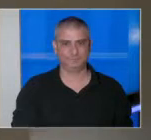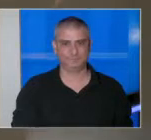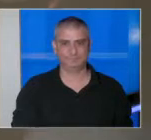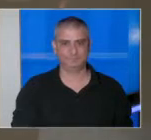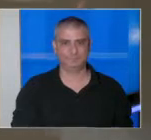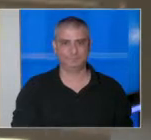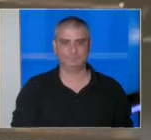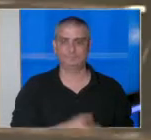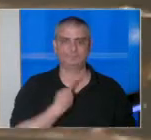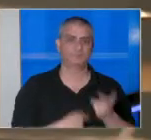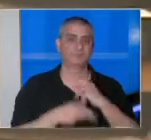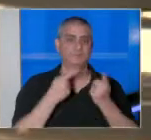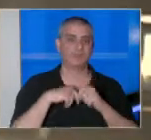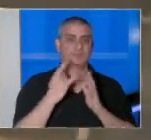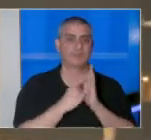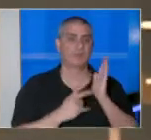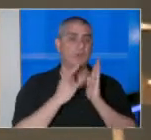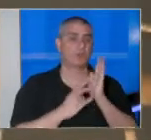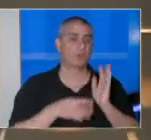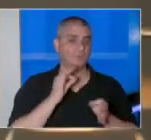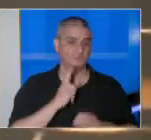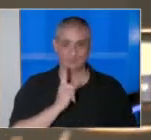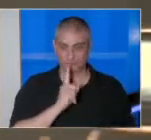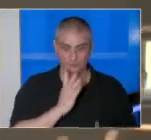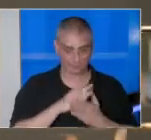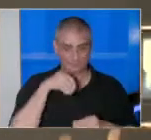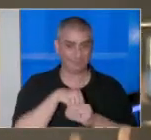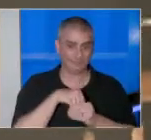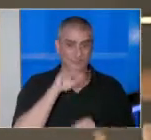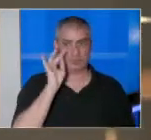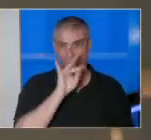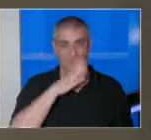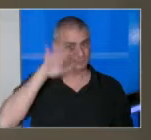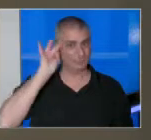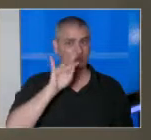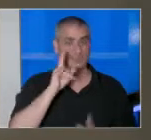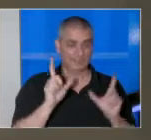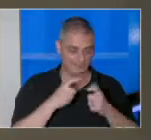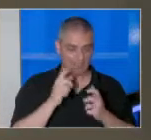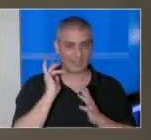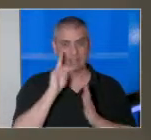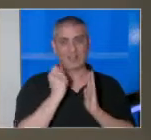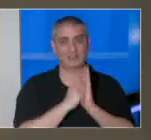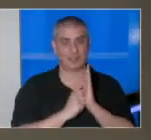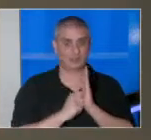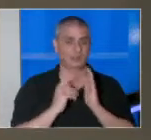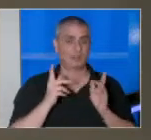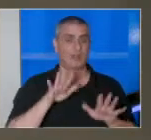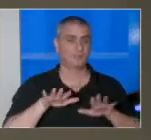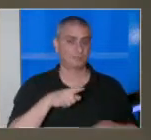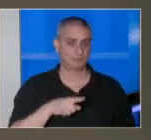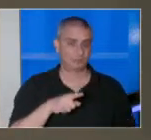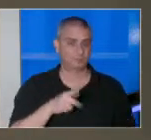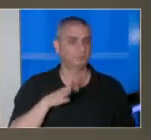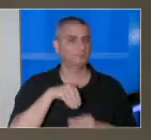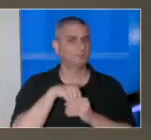אנחנו חוזרים לוועדת החוקה, חוק ומשפט. מי שהצביעו נגד הסגר, נגד התקנות שהביאה הממשלה,